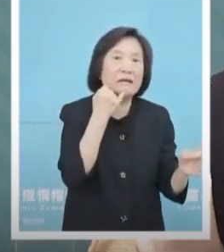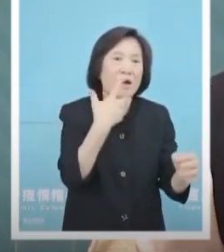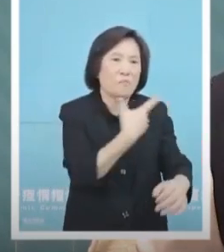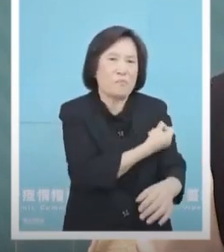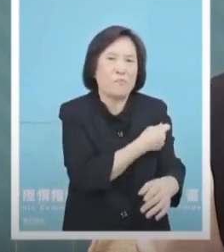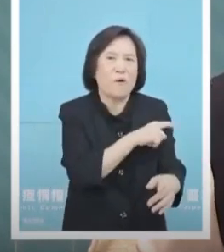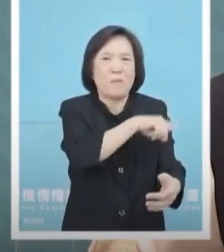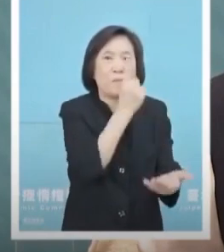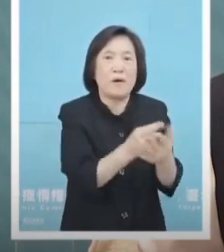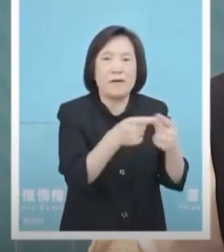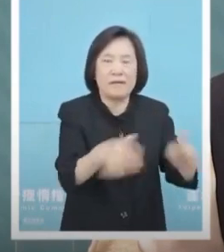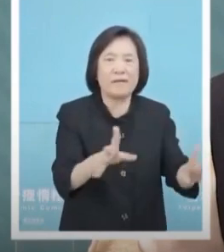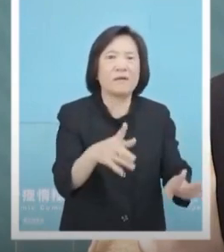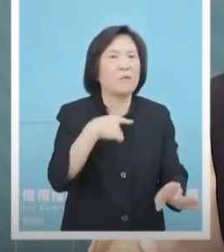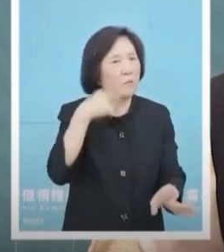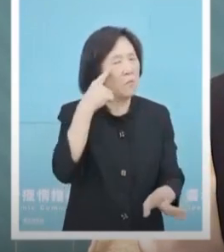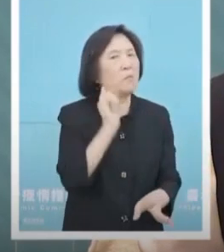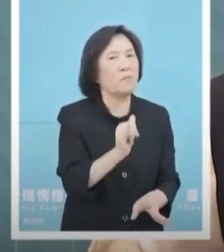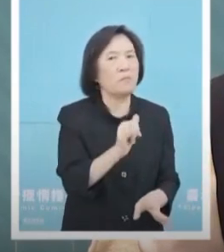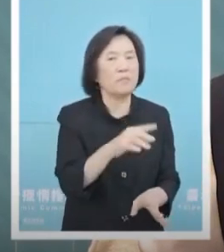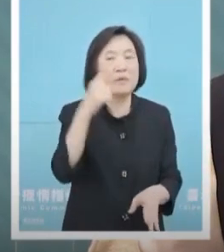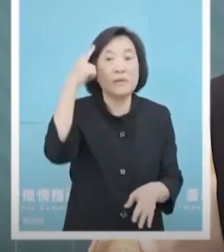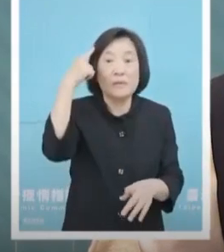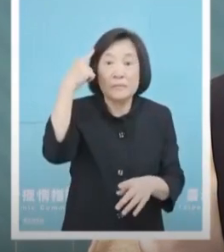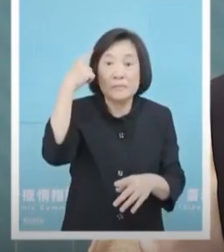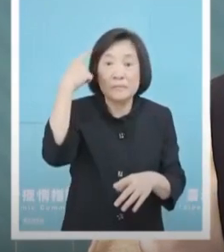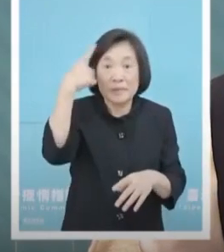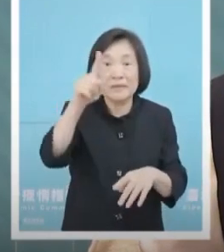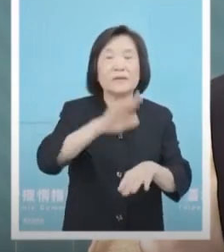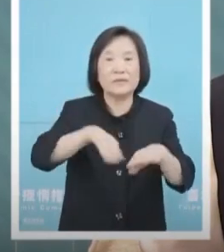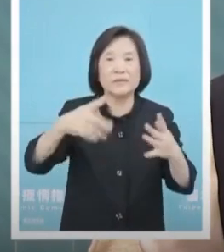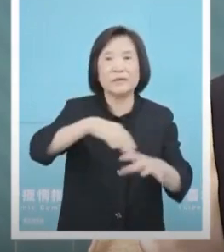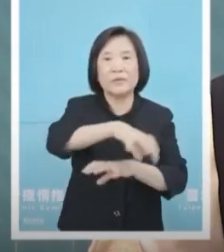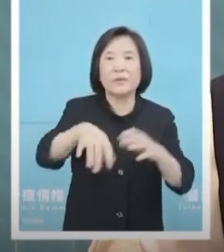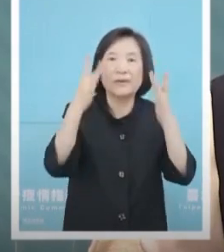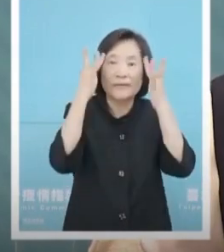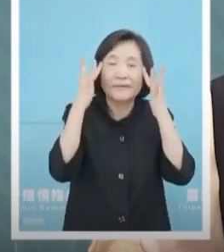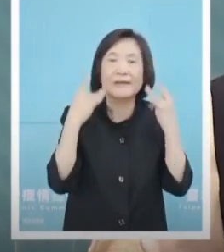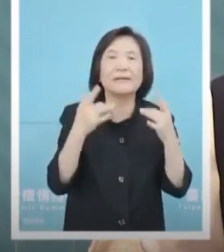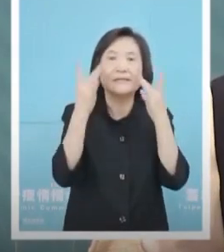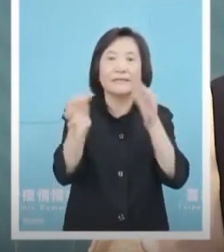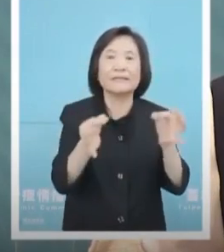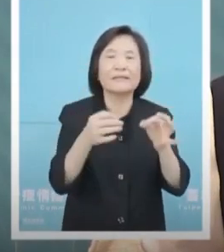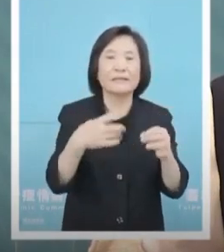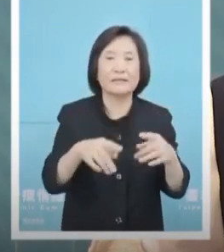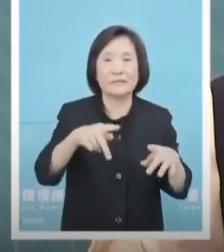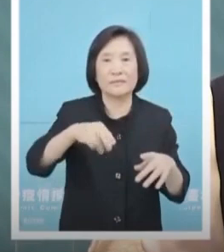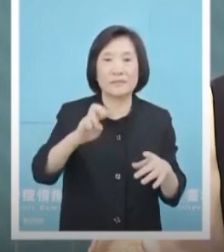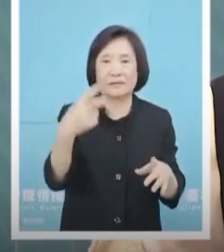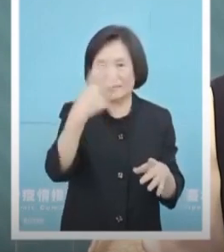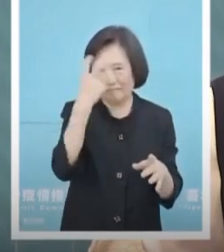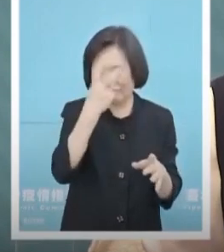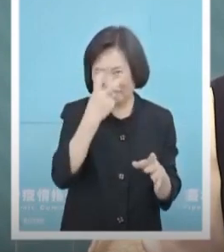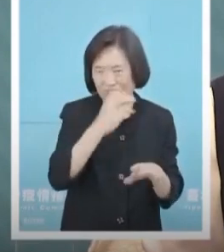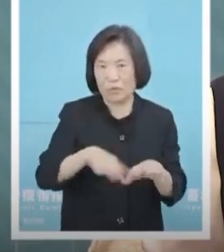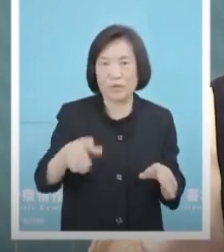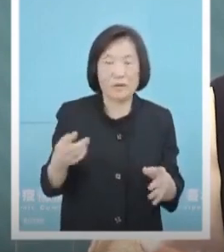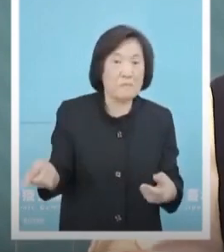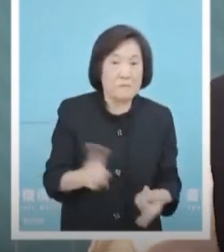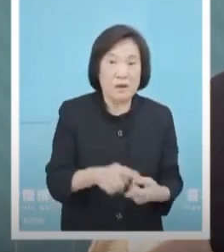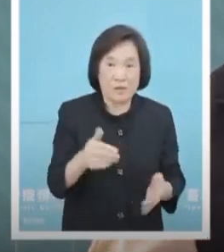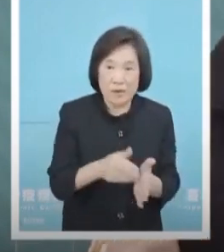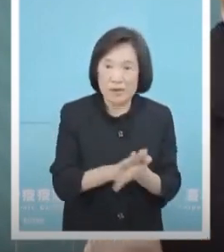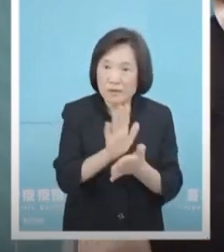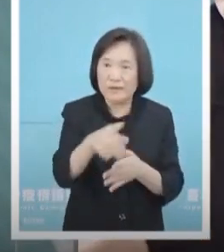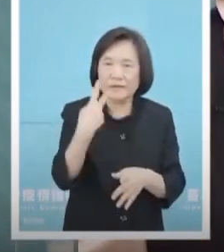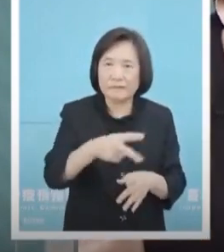效。因为明天我们在华南市场还在做一次 PCR 啊，因为要做2000多个，所以再扫一遍就可以知道说